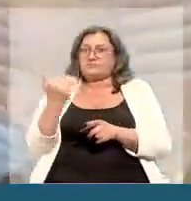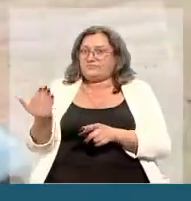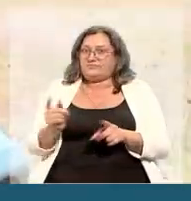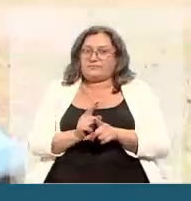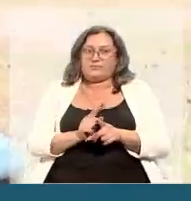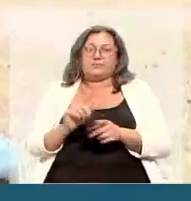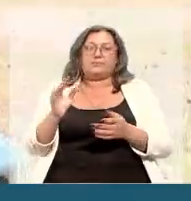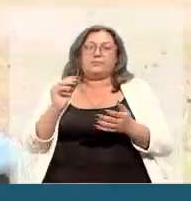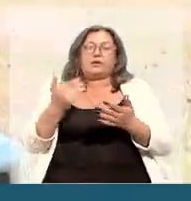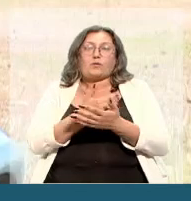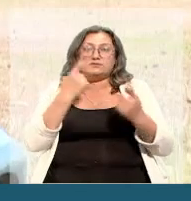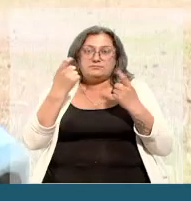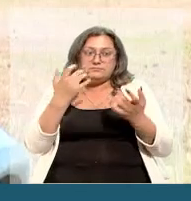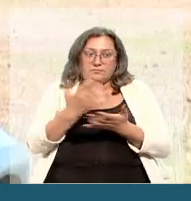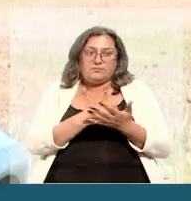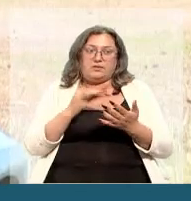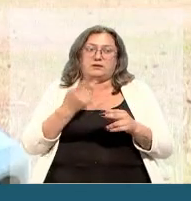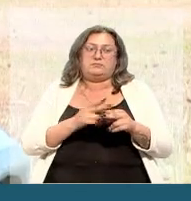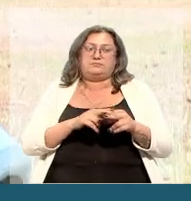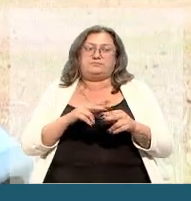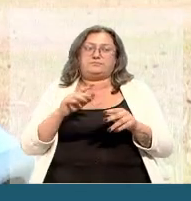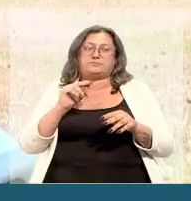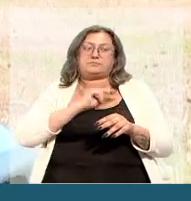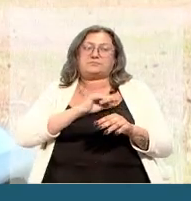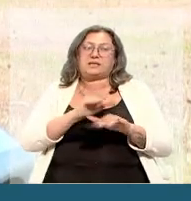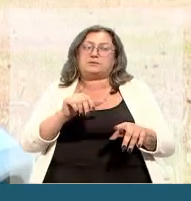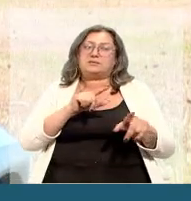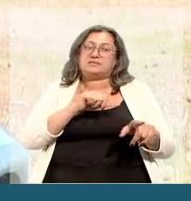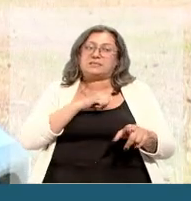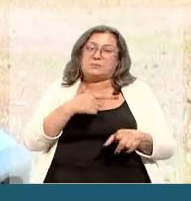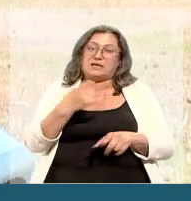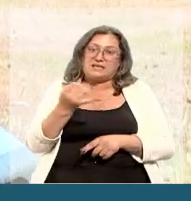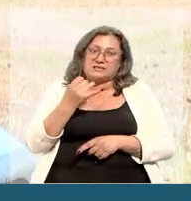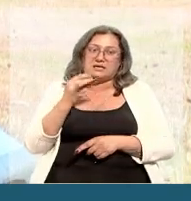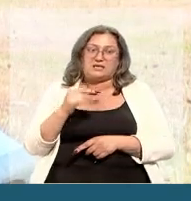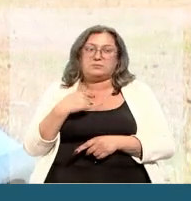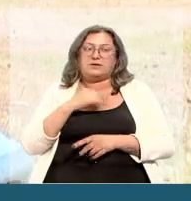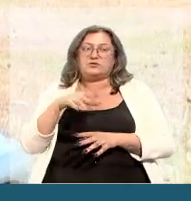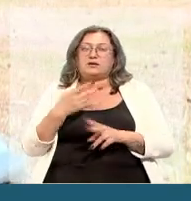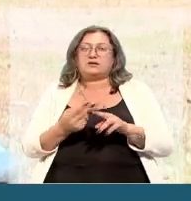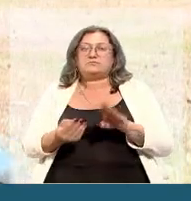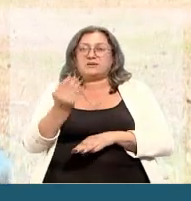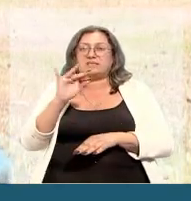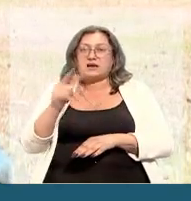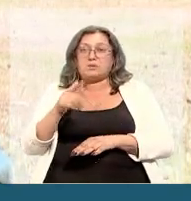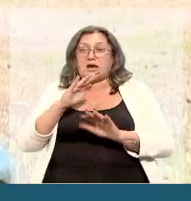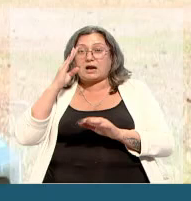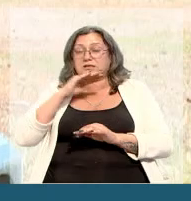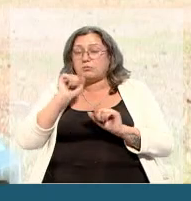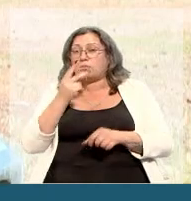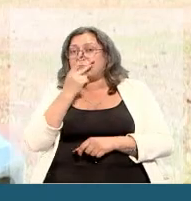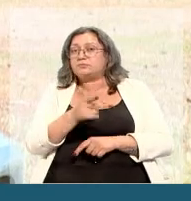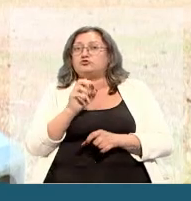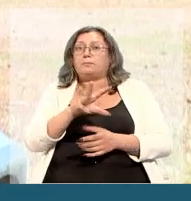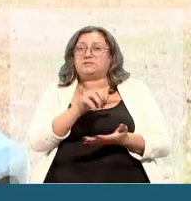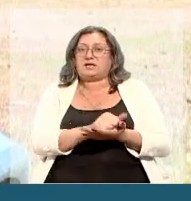Получается, собирают материал, и это, с одной стороны, детям самим интересно, а с другой стороны, мы это все выкладываем в Инстаграм, и родители могут